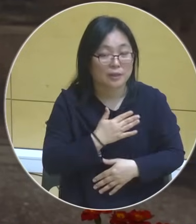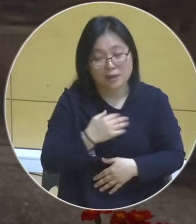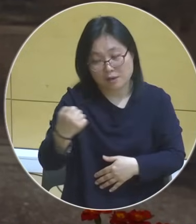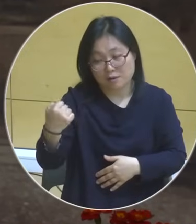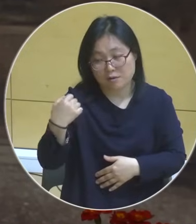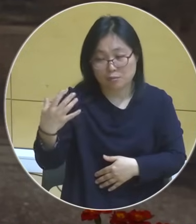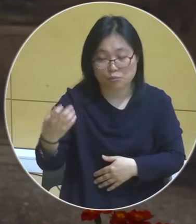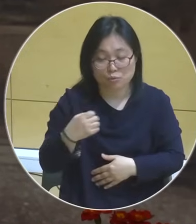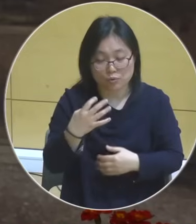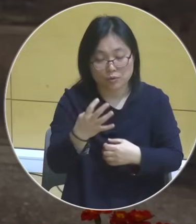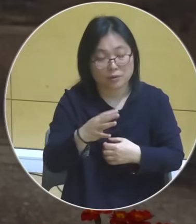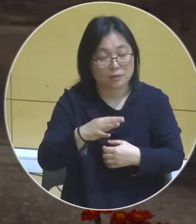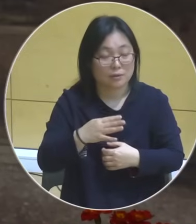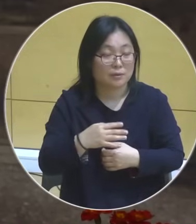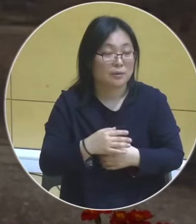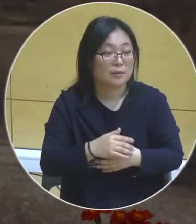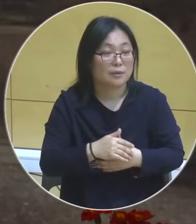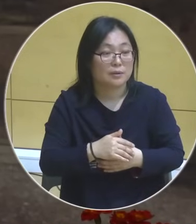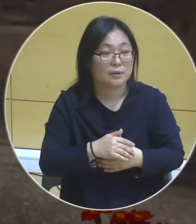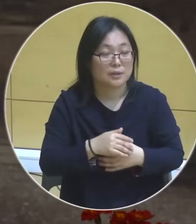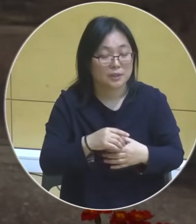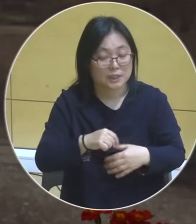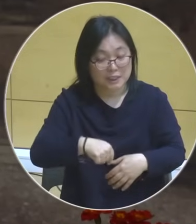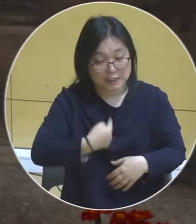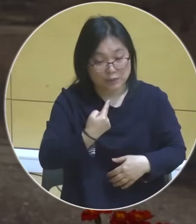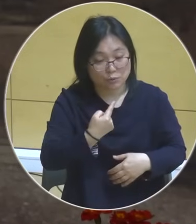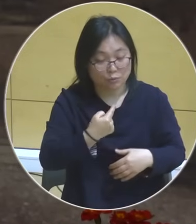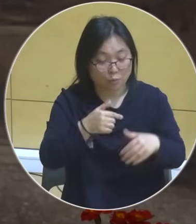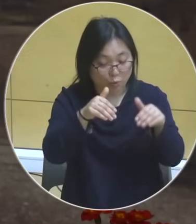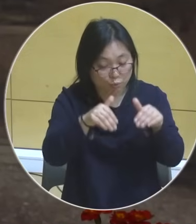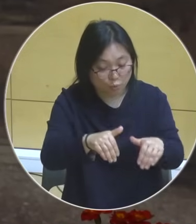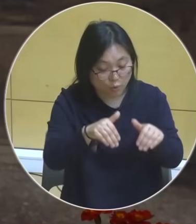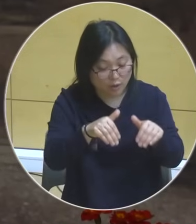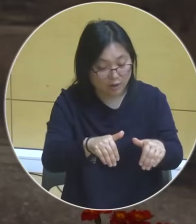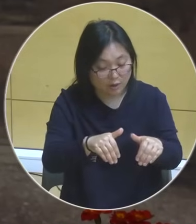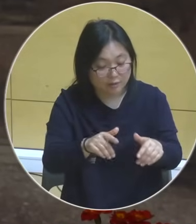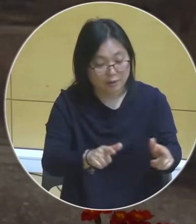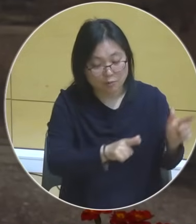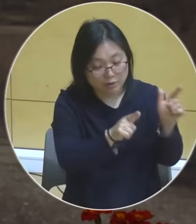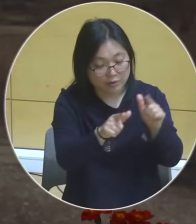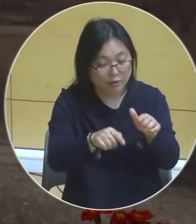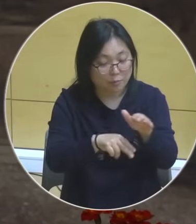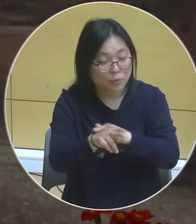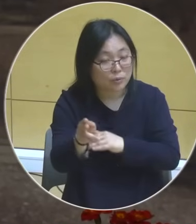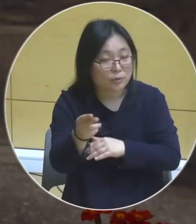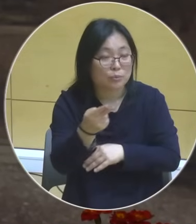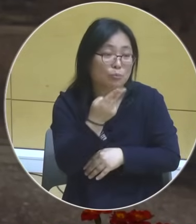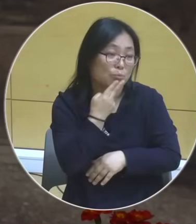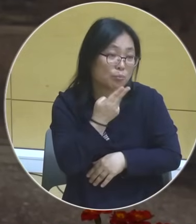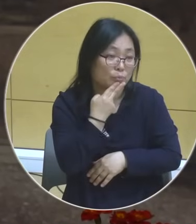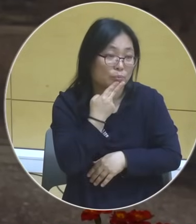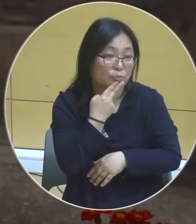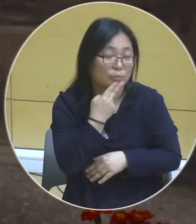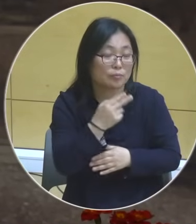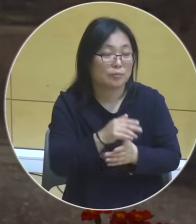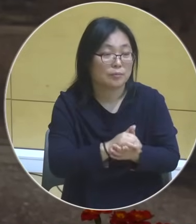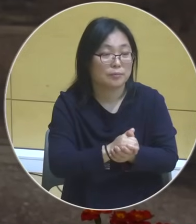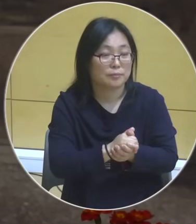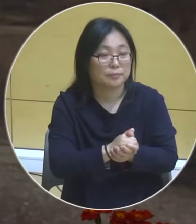430년간 노예로 살았지만 우리 힘으로는 스스로 이 굴레에서, 이 노예 생활에서 벗어날 수 없었다고.